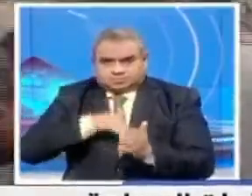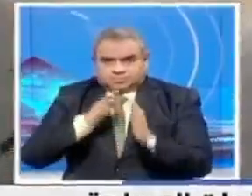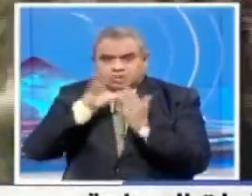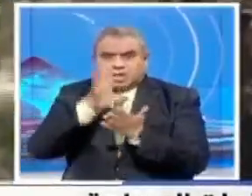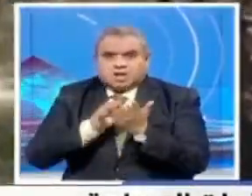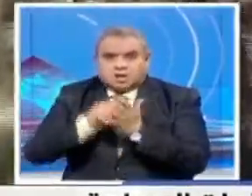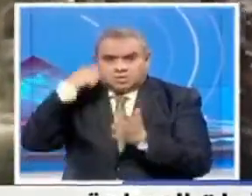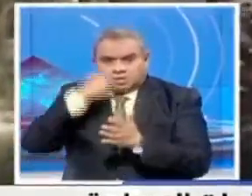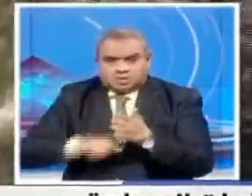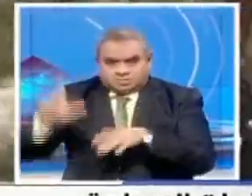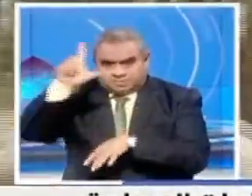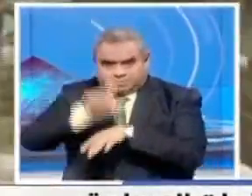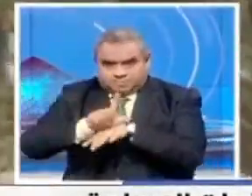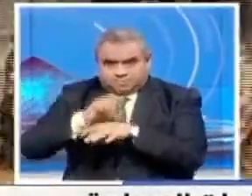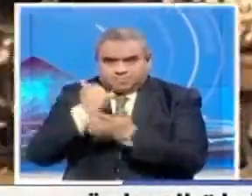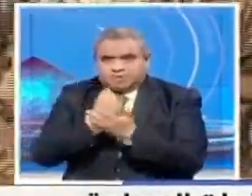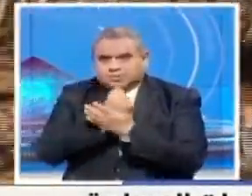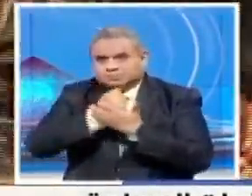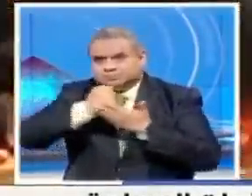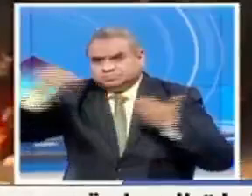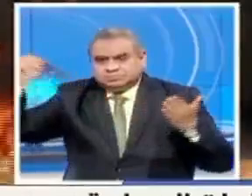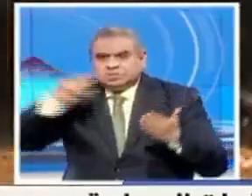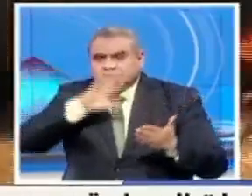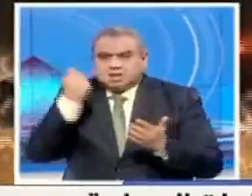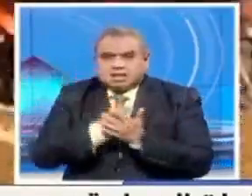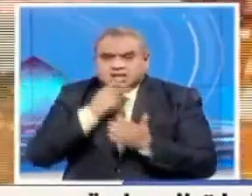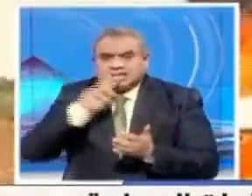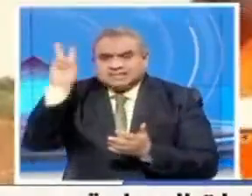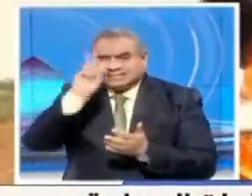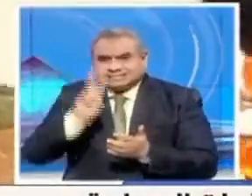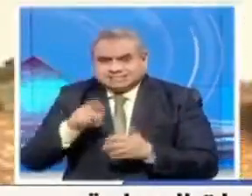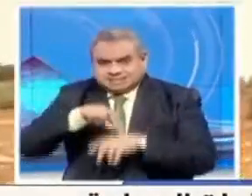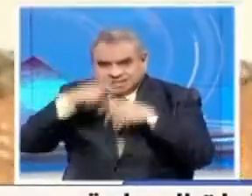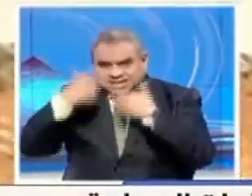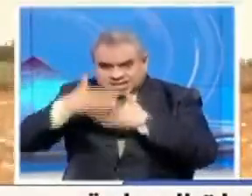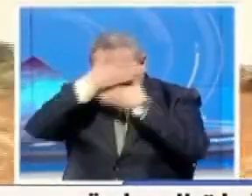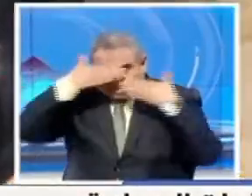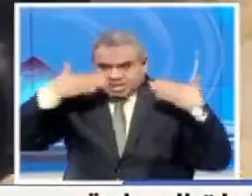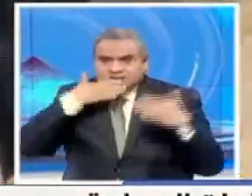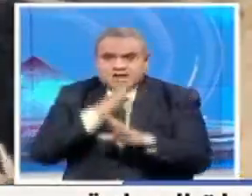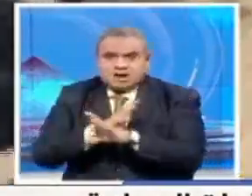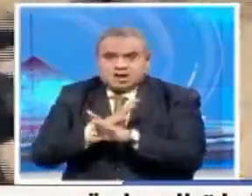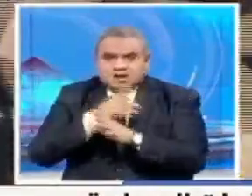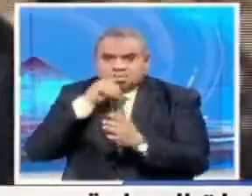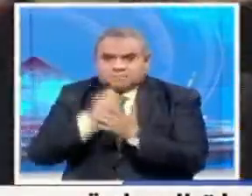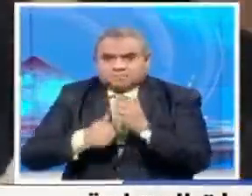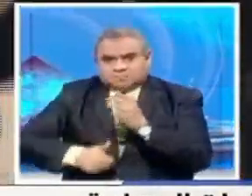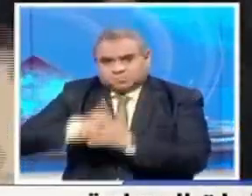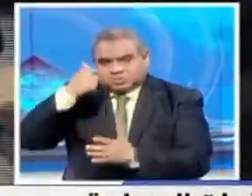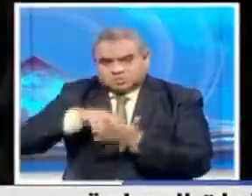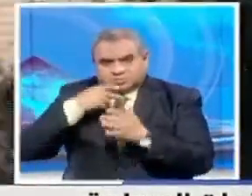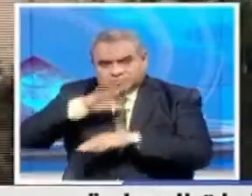منذ توليه المسؤولية بتطهير ربوع مصر وسيناء خاصة من الإرهاب. وعد الرئيس جاء بعد